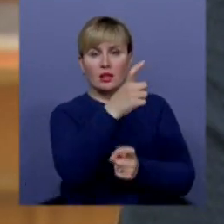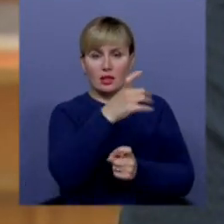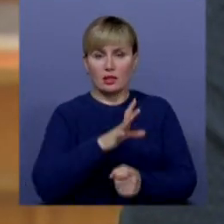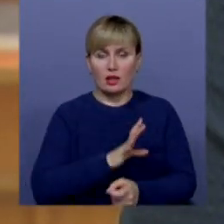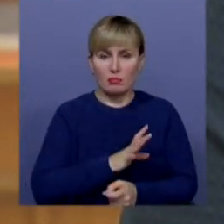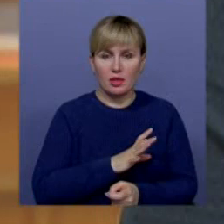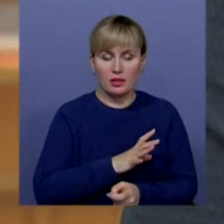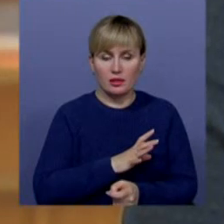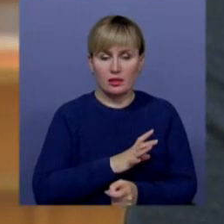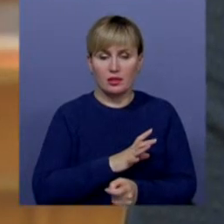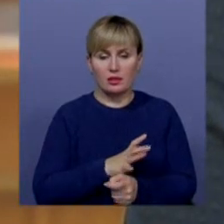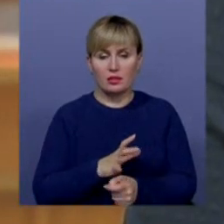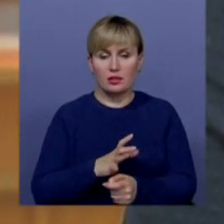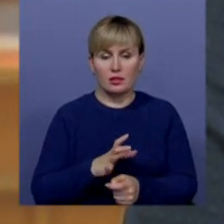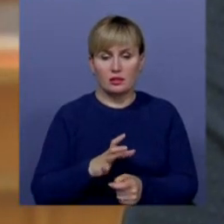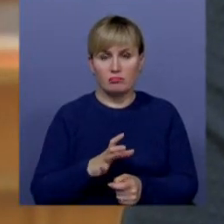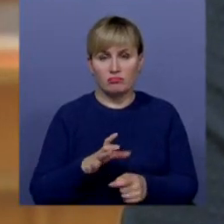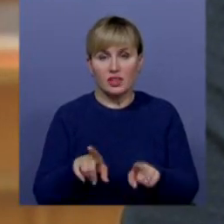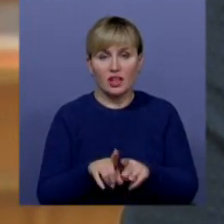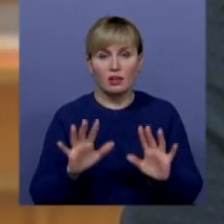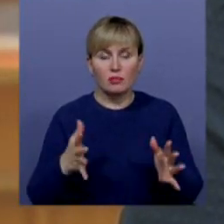конников, шашки наголо.